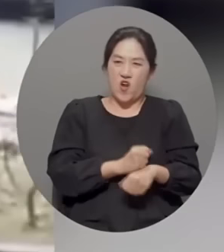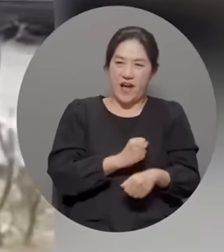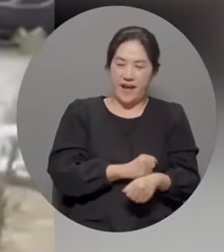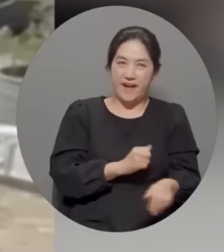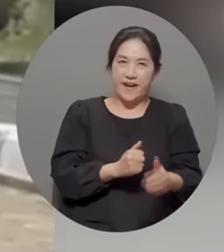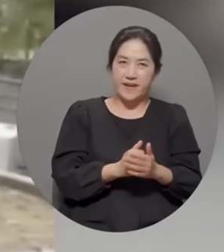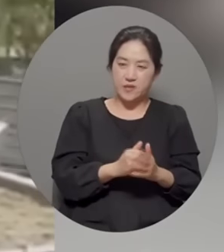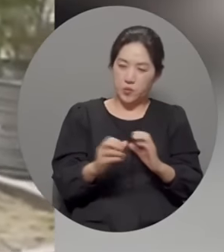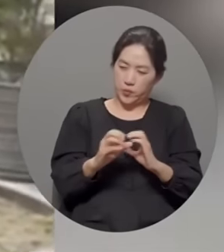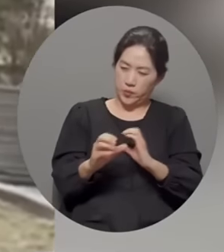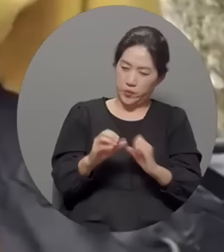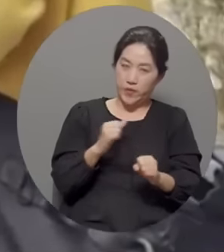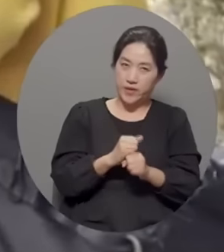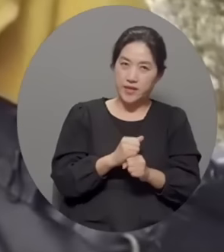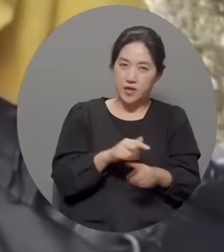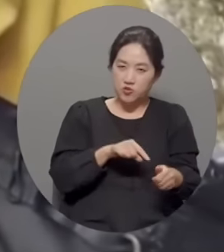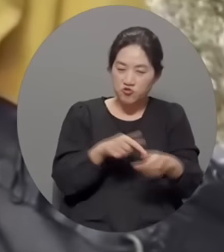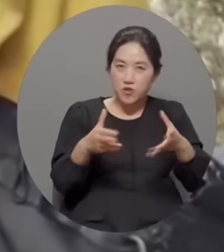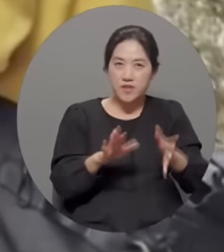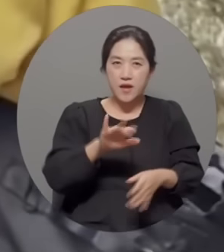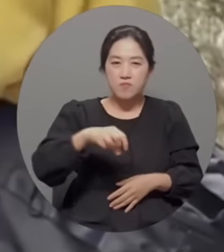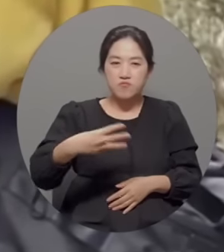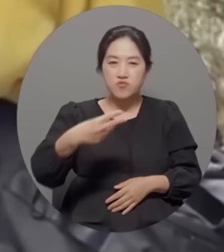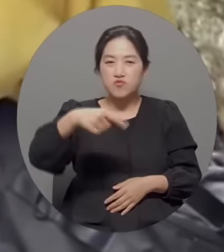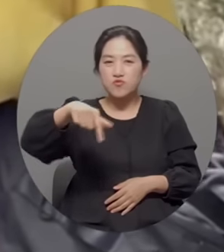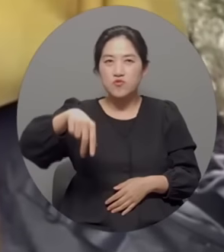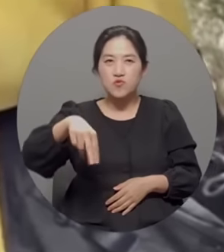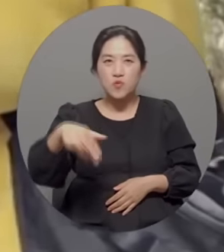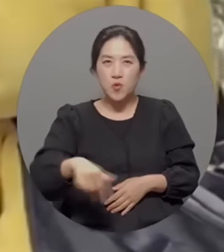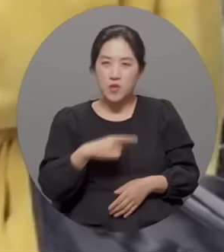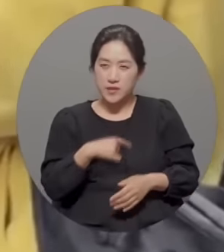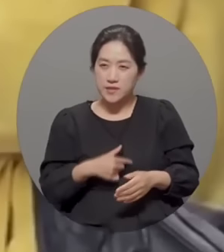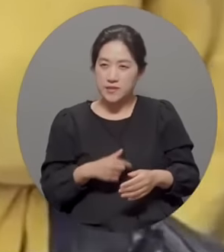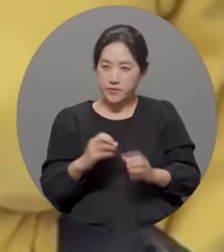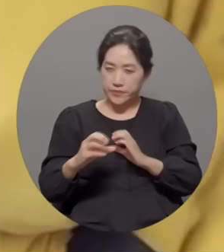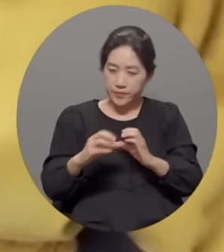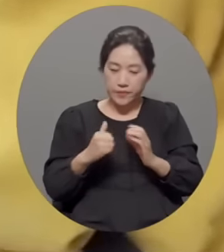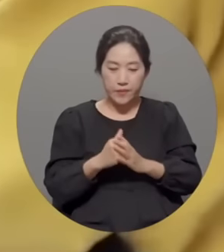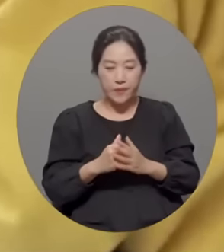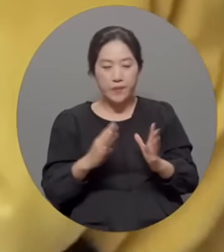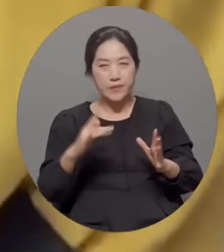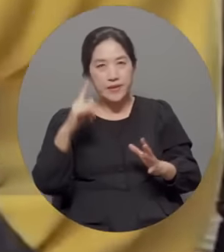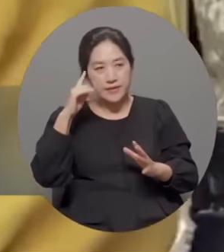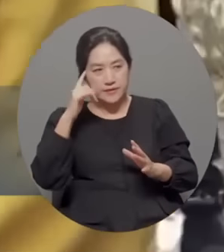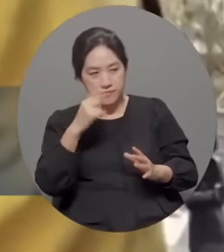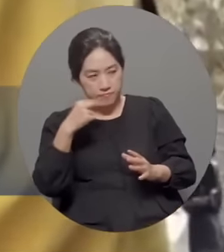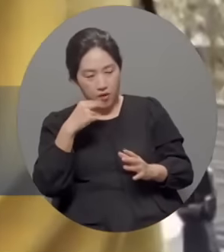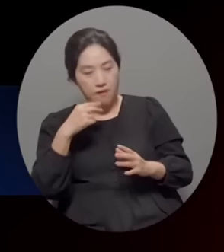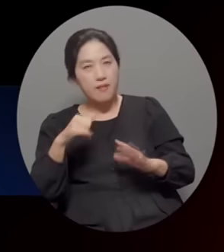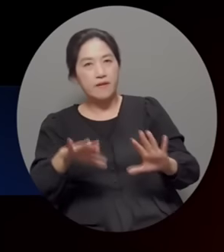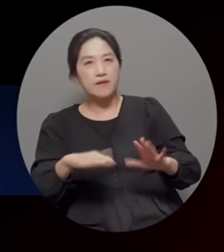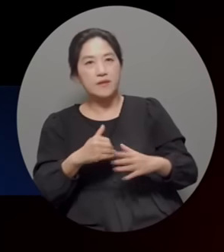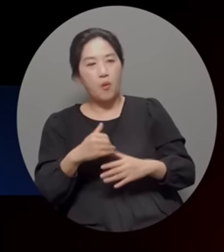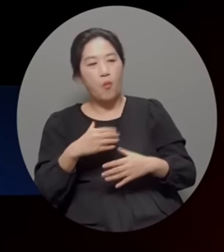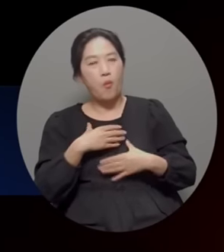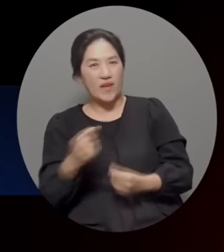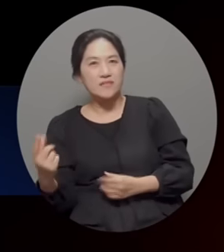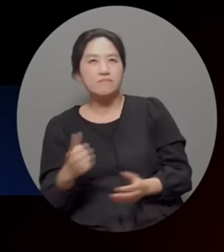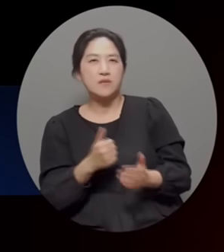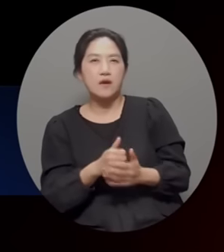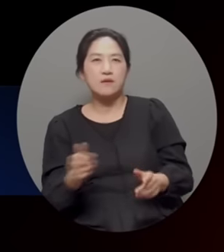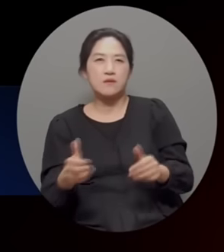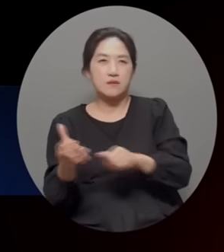추적단 불꽃에 방심한 채 아내 속옷을 달라고 요구한 결과였습니다. 서울대 피해자 들을 많이